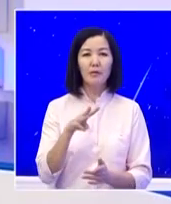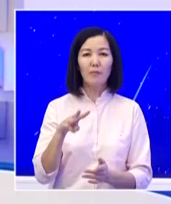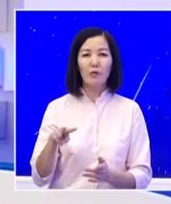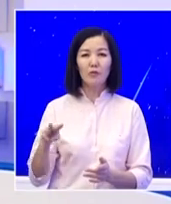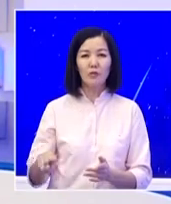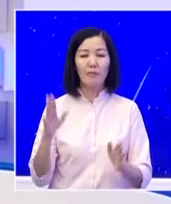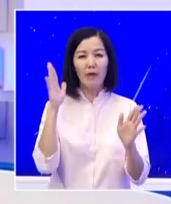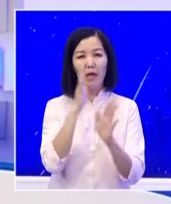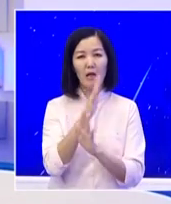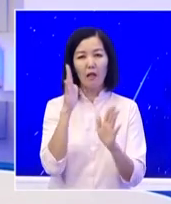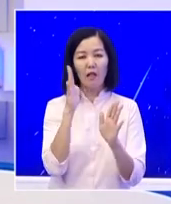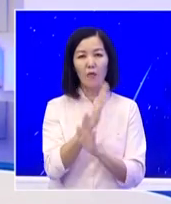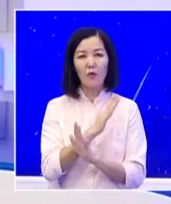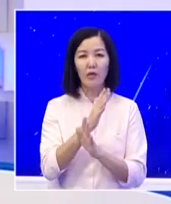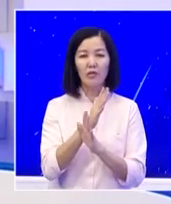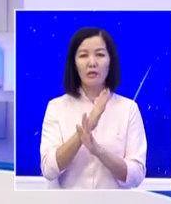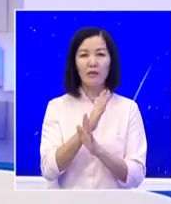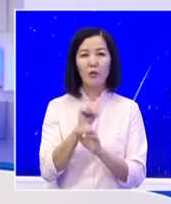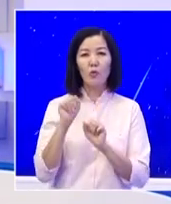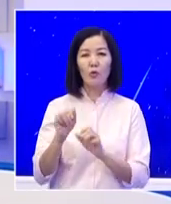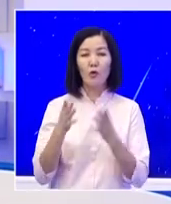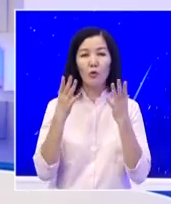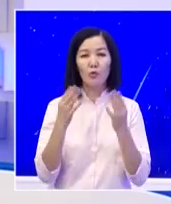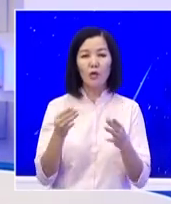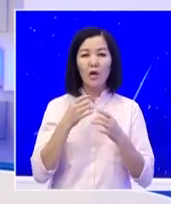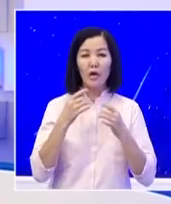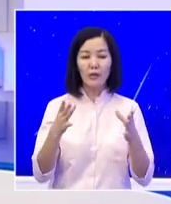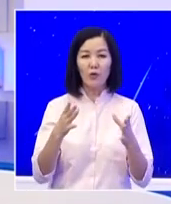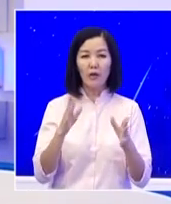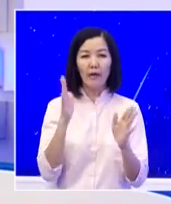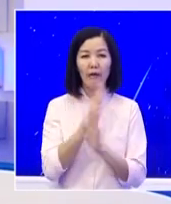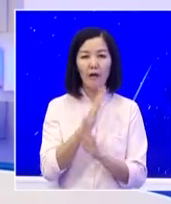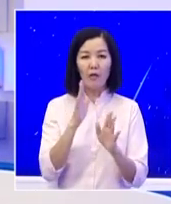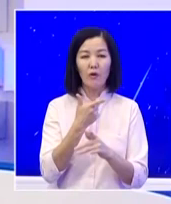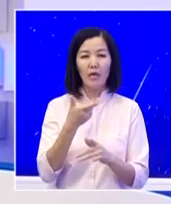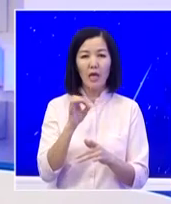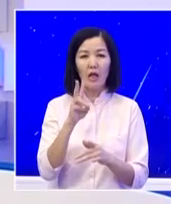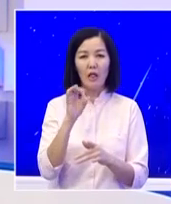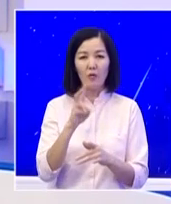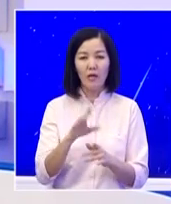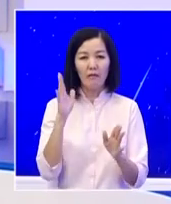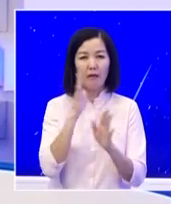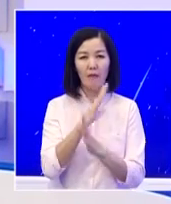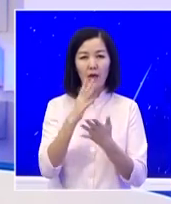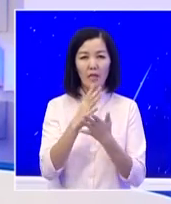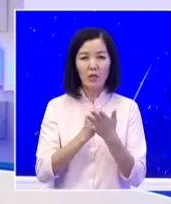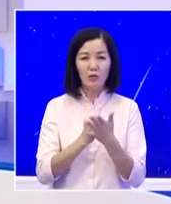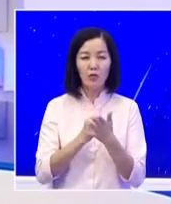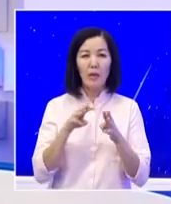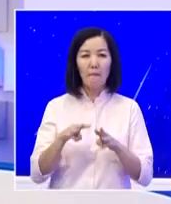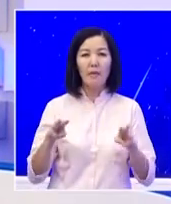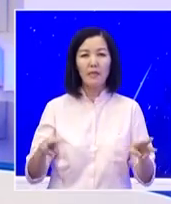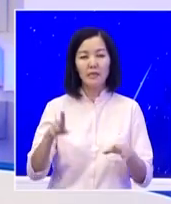5-ші маусым экология және қоршаған ортаны қорғау күні. Атаулы мерекеде экология, геология және табиғи ресурстар